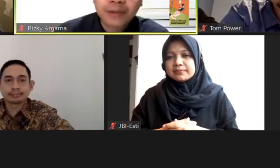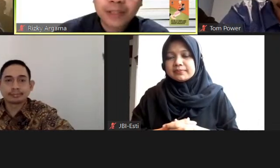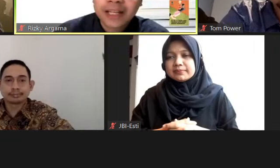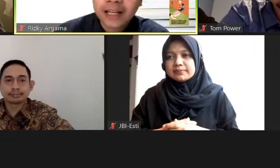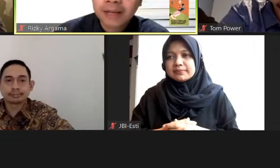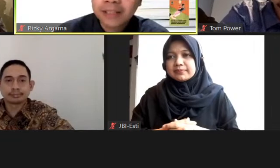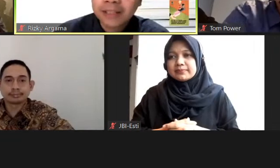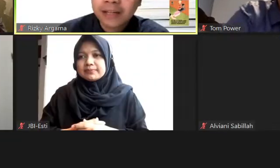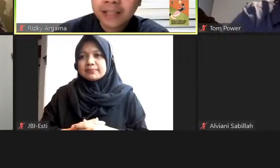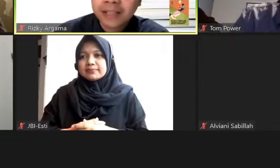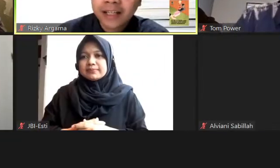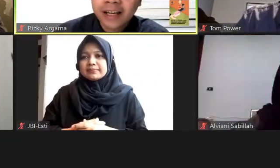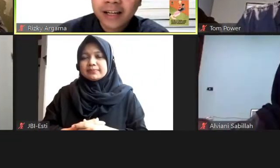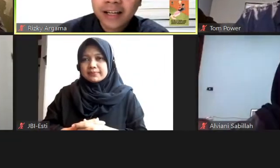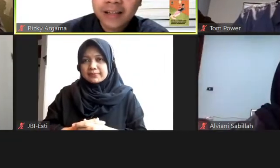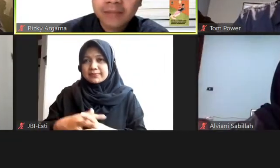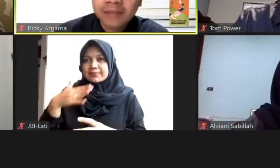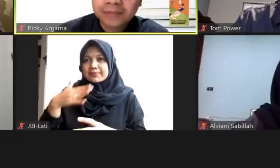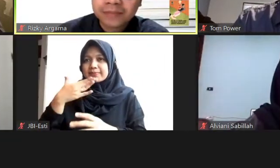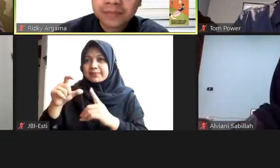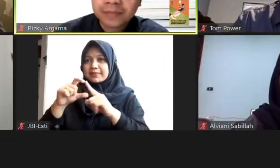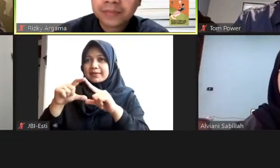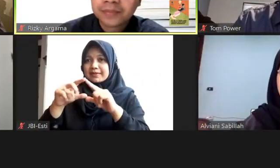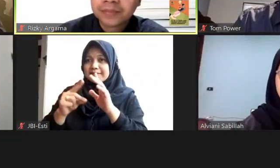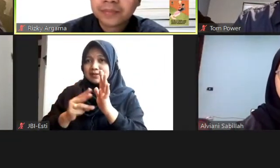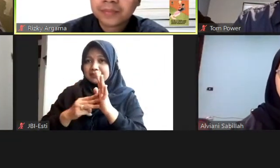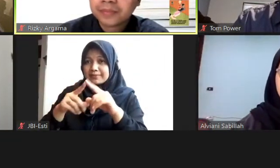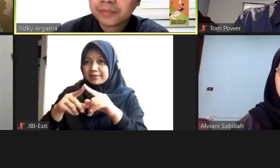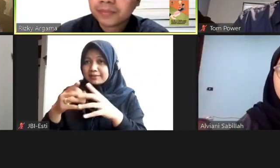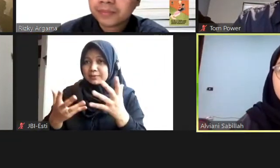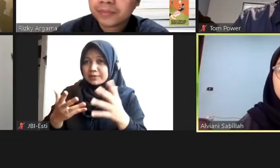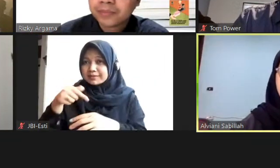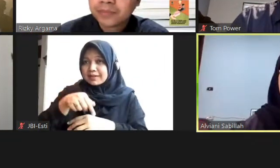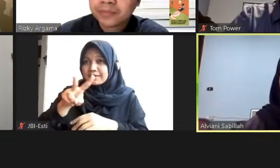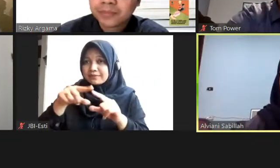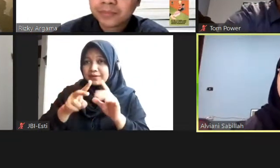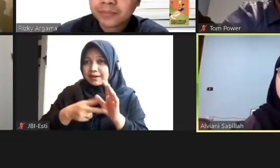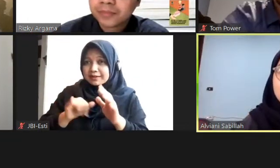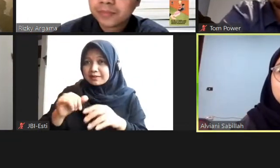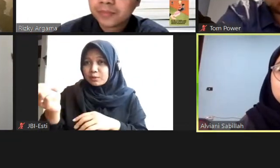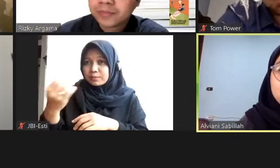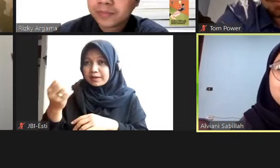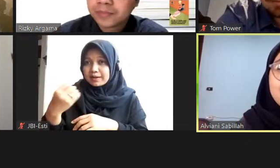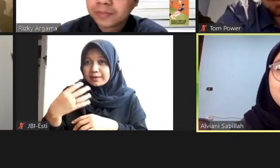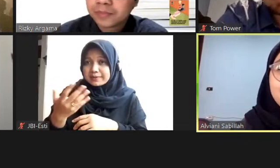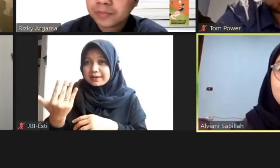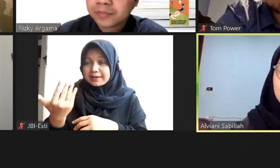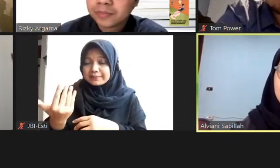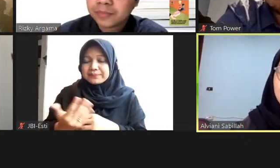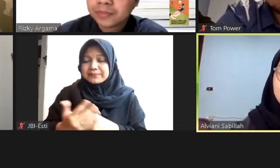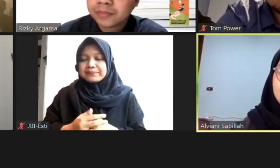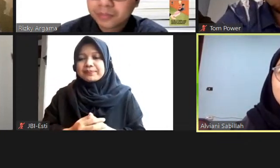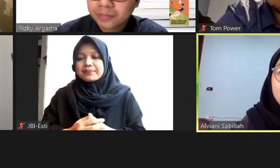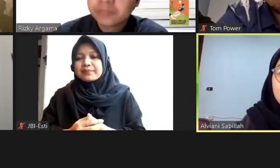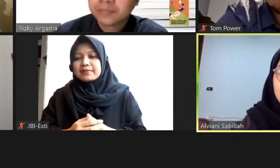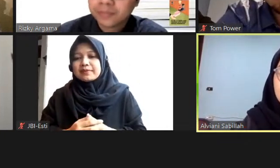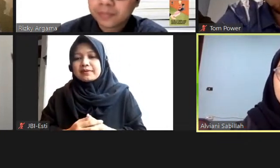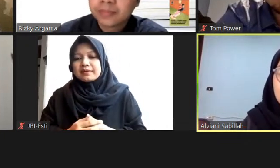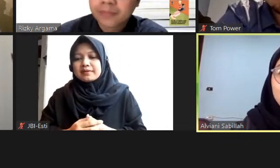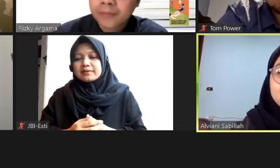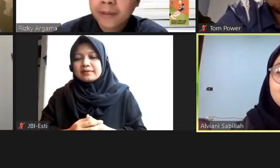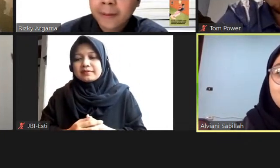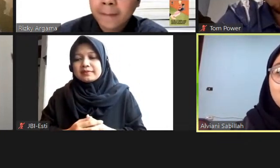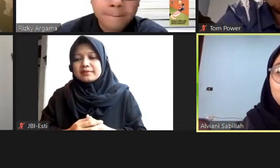Berikutnya, Fani, mungkin ada yang mau ditanggapi dari pertanyaan yang ada? Iya, Bang. Mungkin dari pertanyaannya